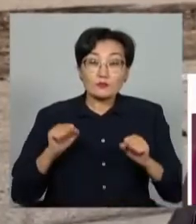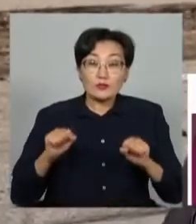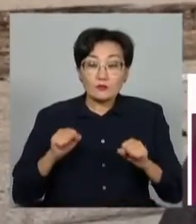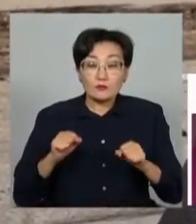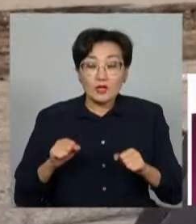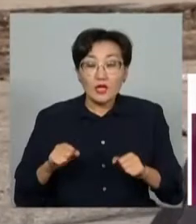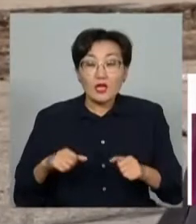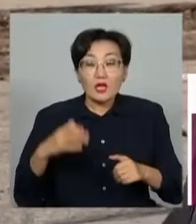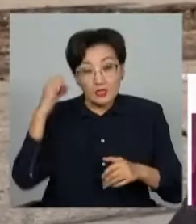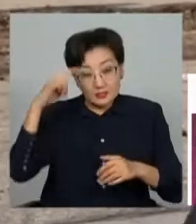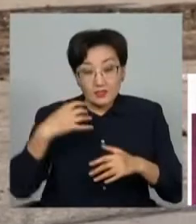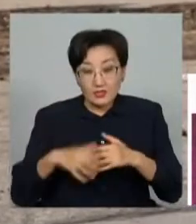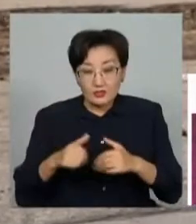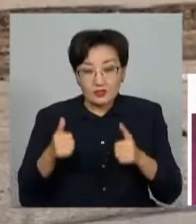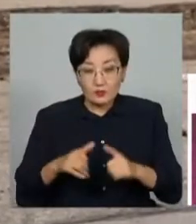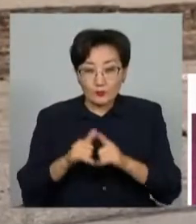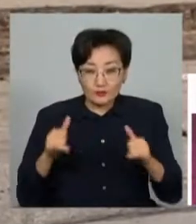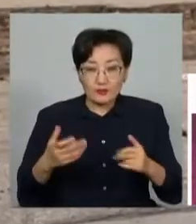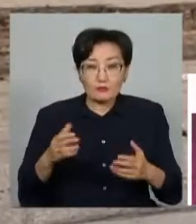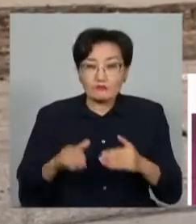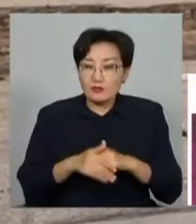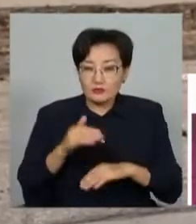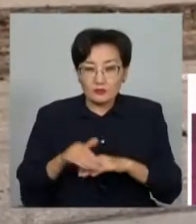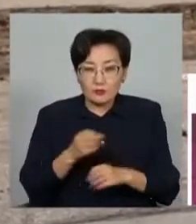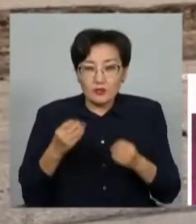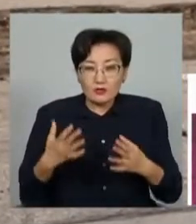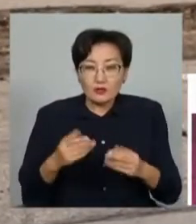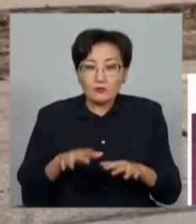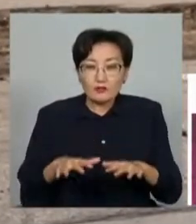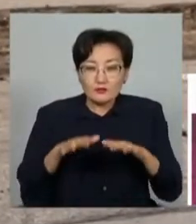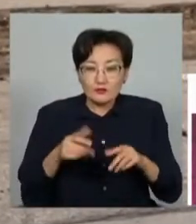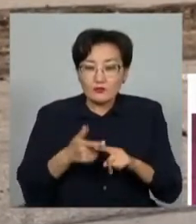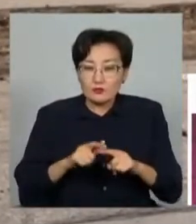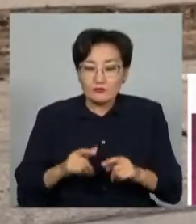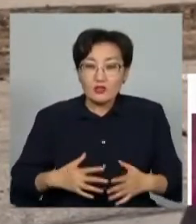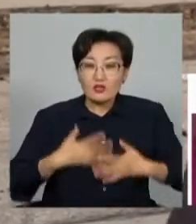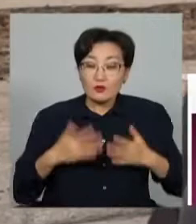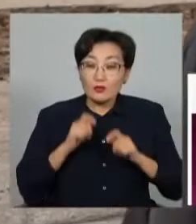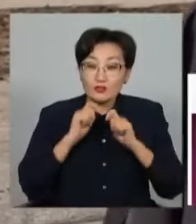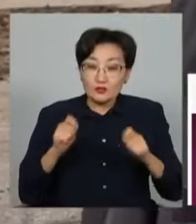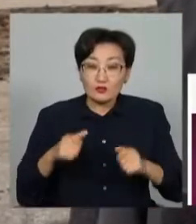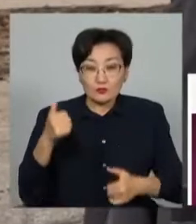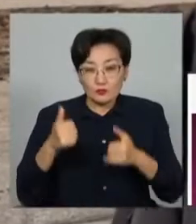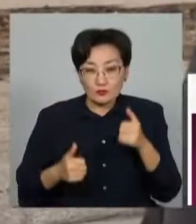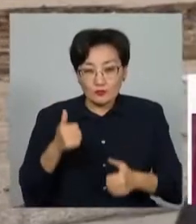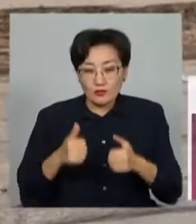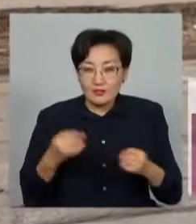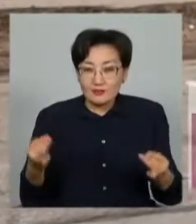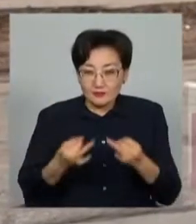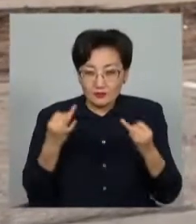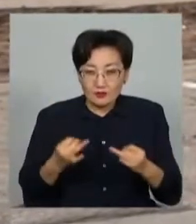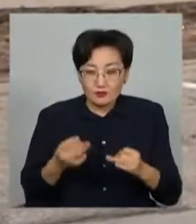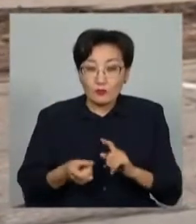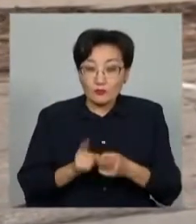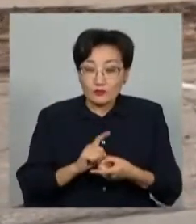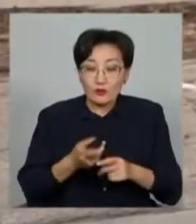жатыр. Жарайсыздар, қарапайым көрерменге керемет эмоция сыйлап, жарыстың көркін қыздыра алады. Турнир мұнымен тоқтамай, алдағы уақытта да өз